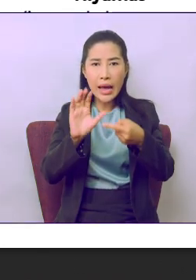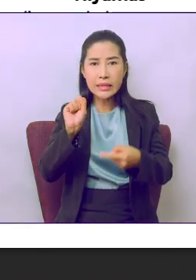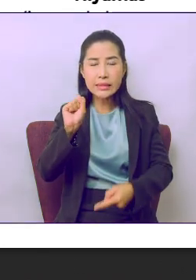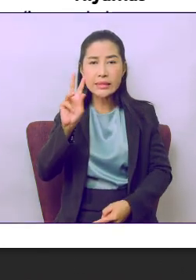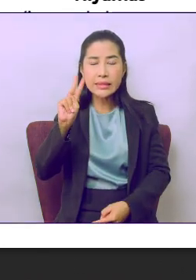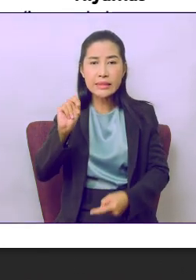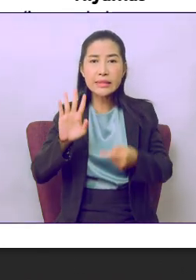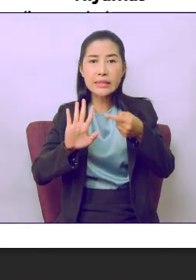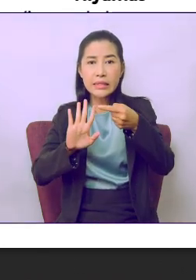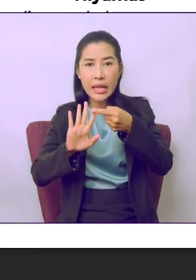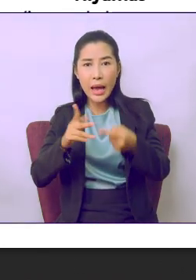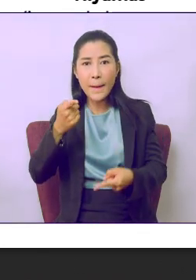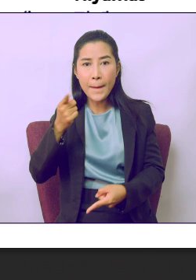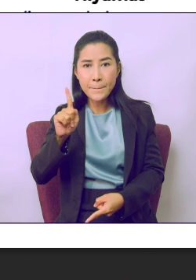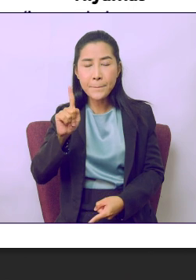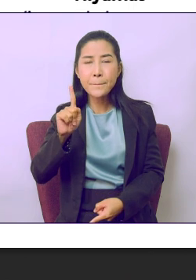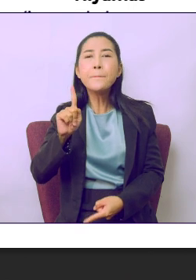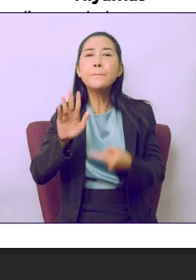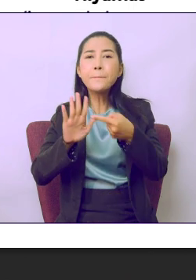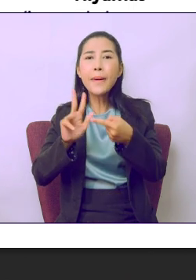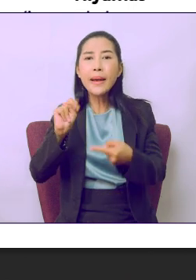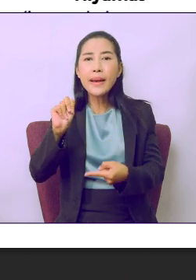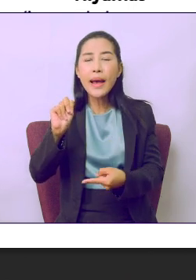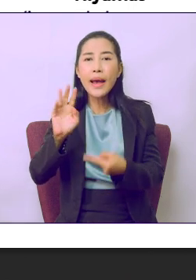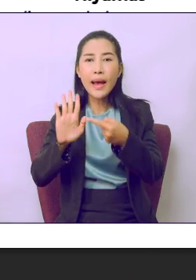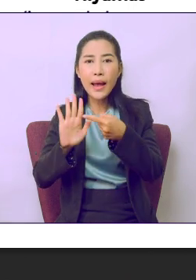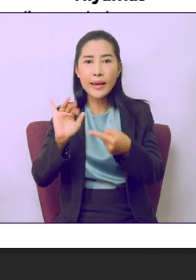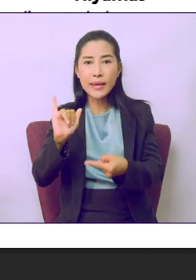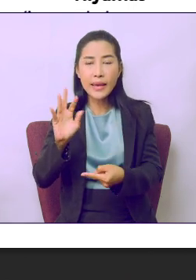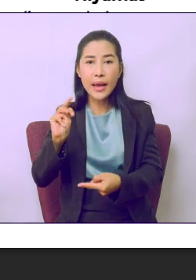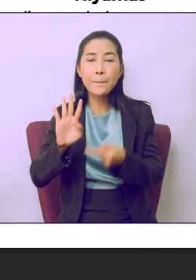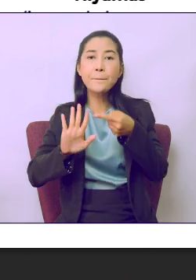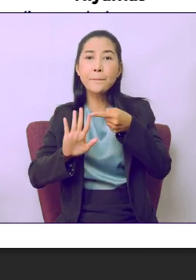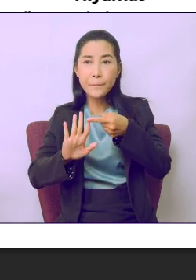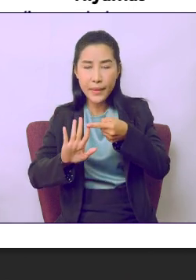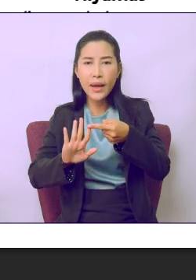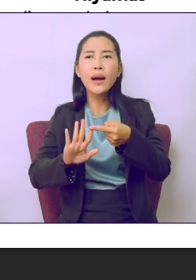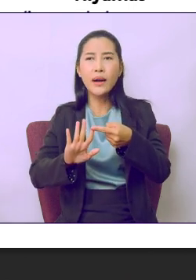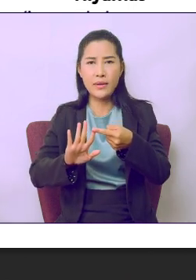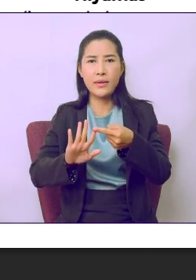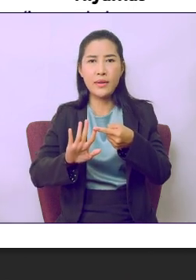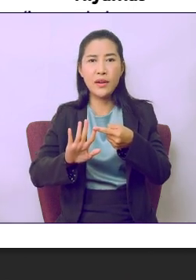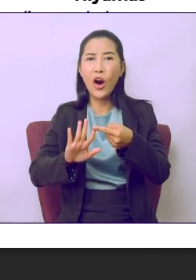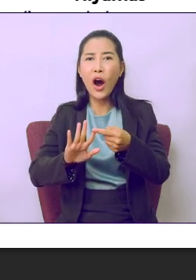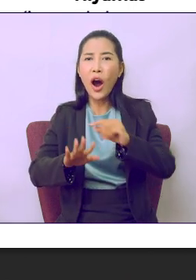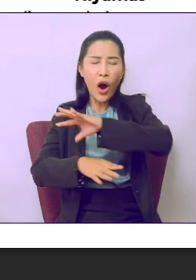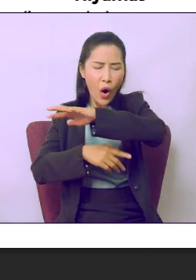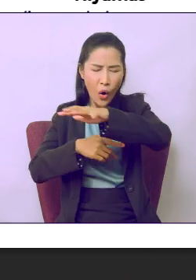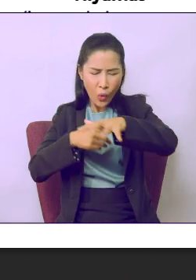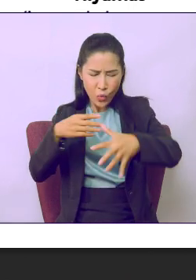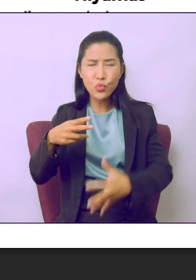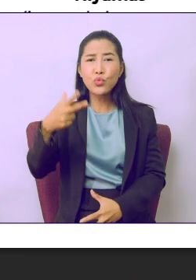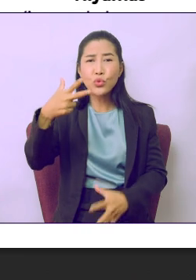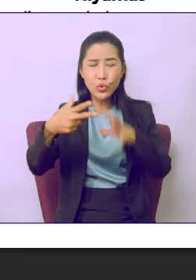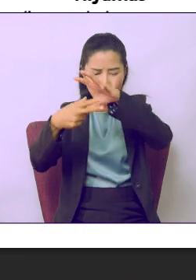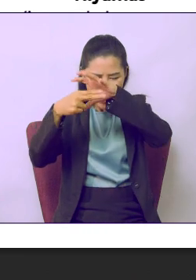แล้วเเพิ่ม Deep relaxationก็คือการผ่อนคลายลึกนะครับแล้วก็เขาก็เอาทุกอย่างรวมกันเลยนะครับ 3ตัวหลังเนี่ย